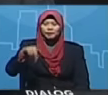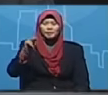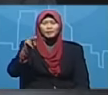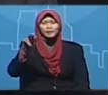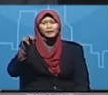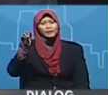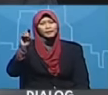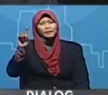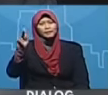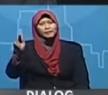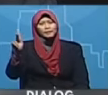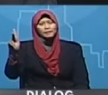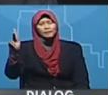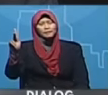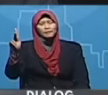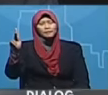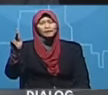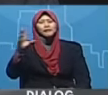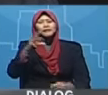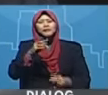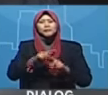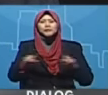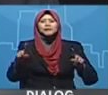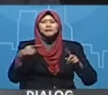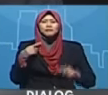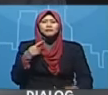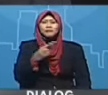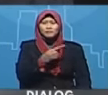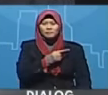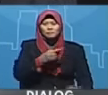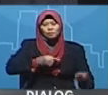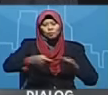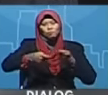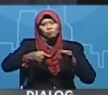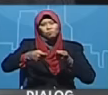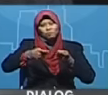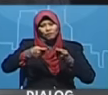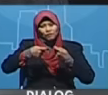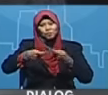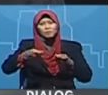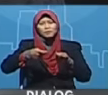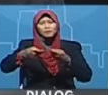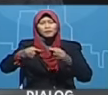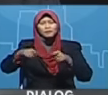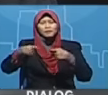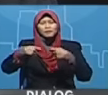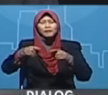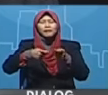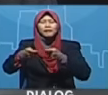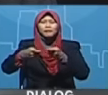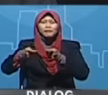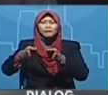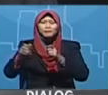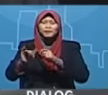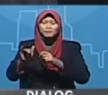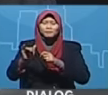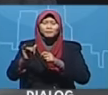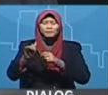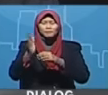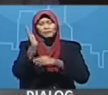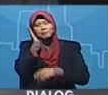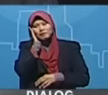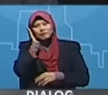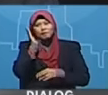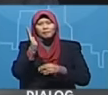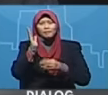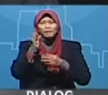memang ada dan kita cuba handle lah. Ini khususnya kalau berkaitan dengan premis penginapan, hotel